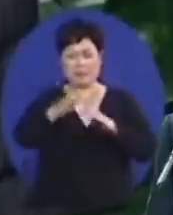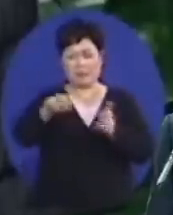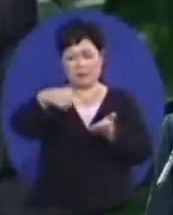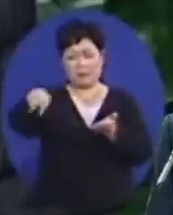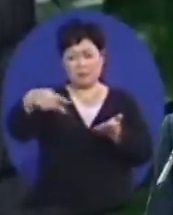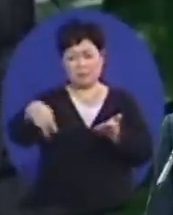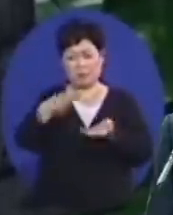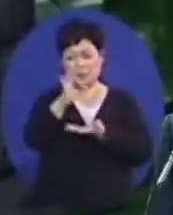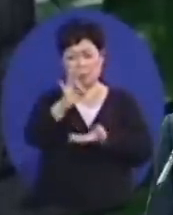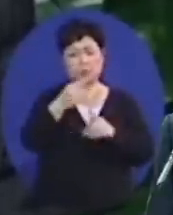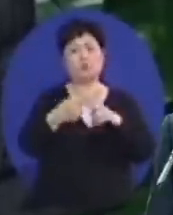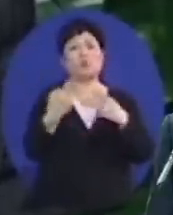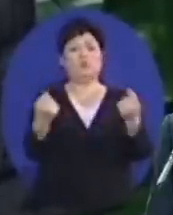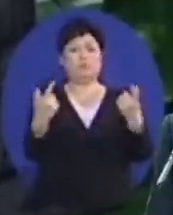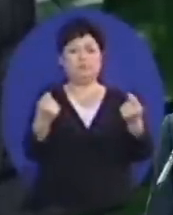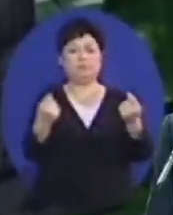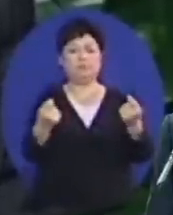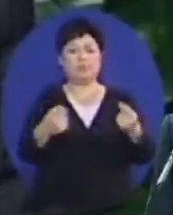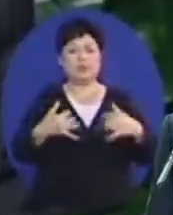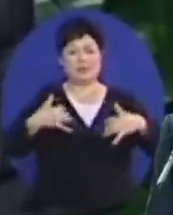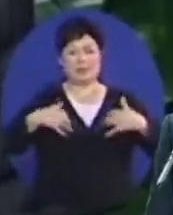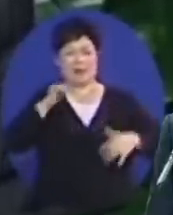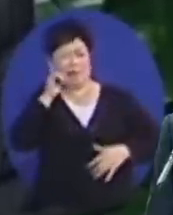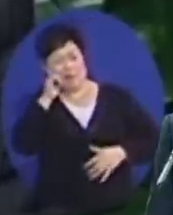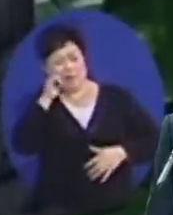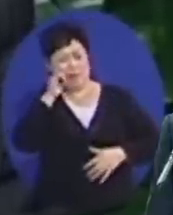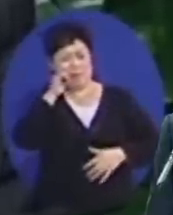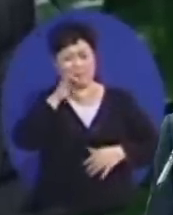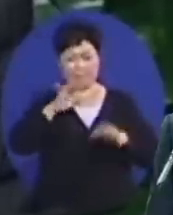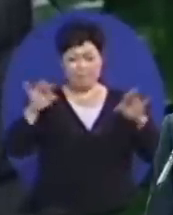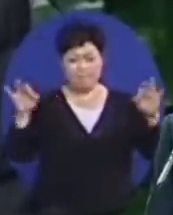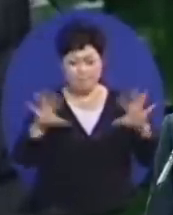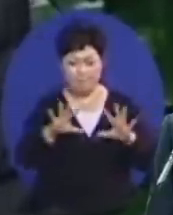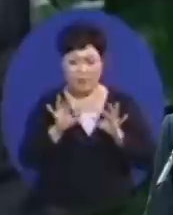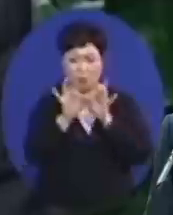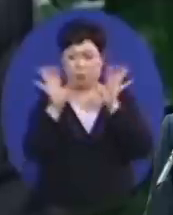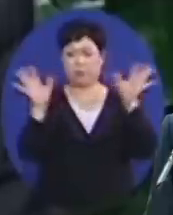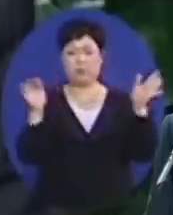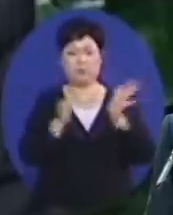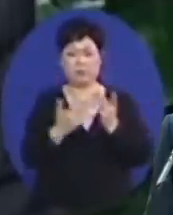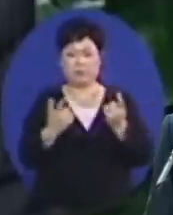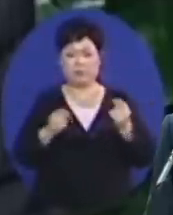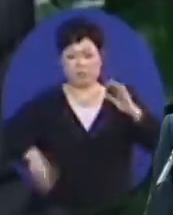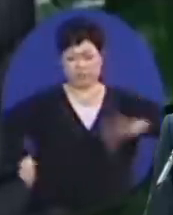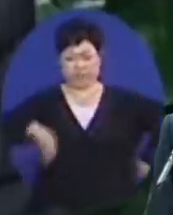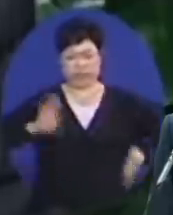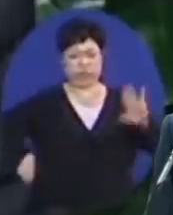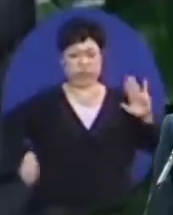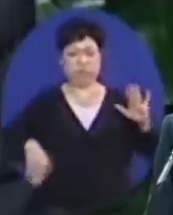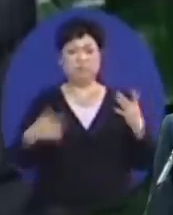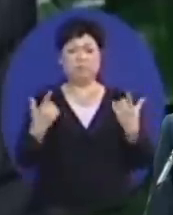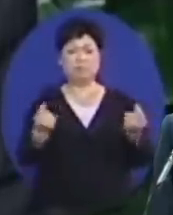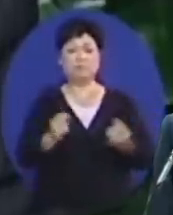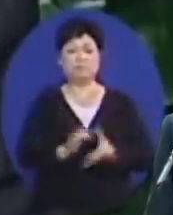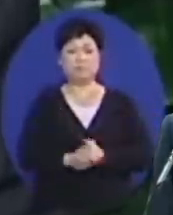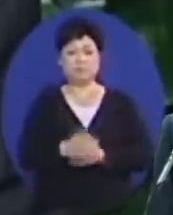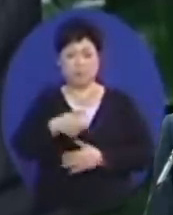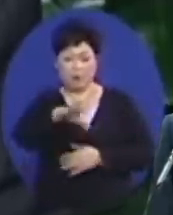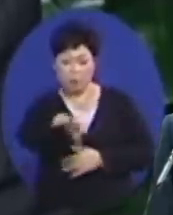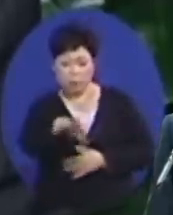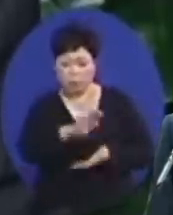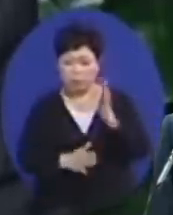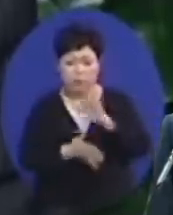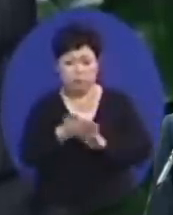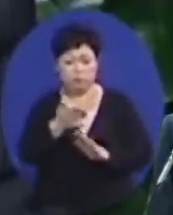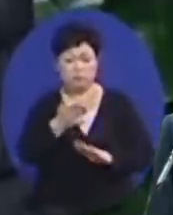재산은 물거품같이, 그 쾌락의 생활도 물거품같이 있다가 다 사라졌습니다. 빈손 들게 되는 것입니다. 갈 데 올 데가